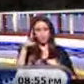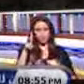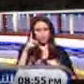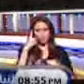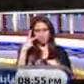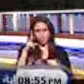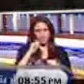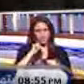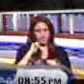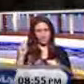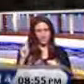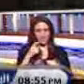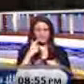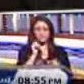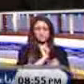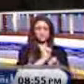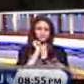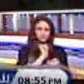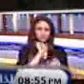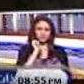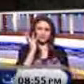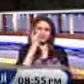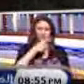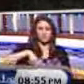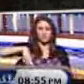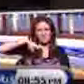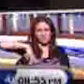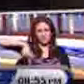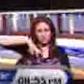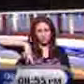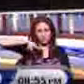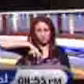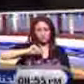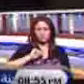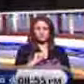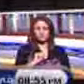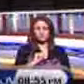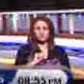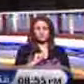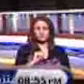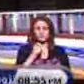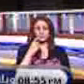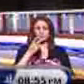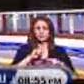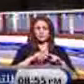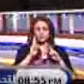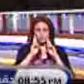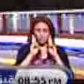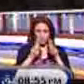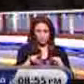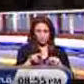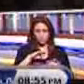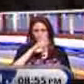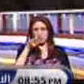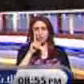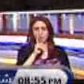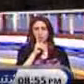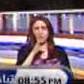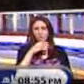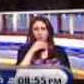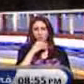متهم وتبرئة 28 والسجن في حق 24 هو يعتبر بالنسبة لأهالي